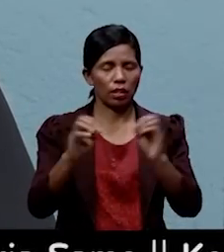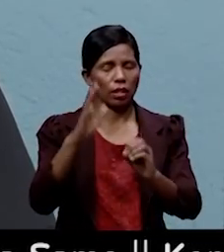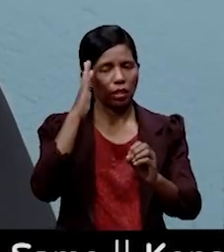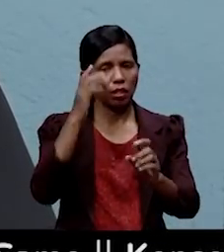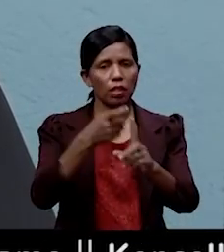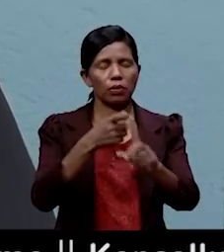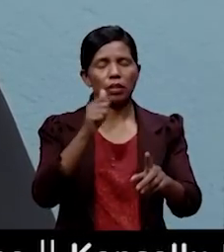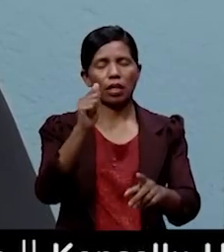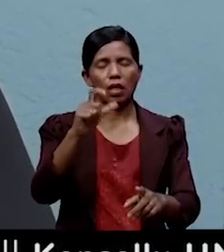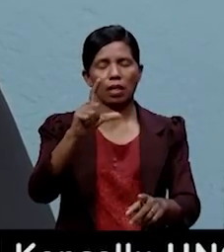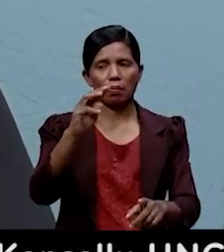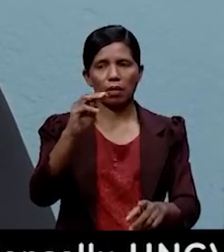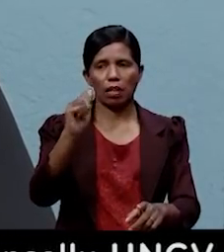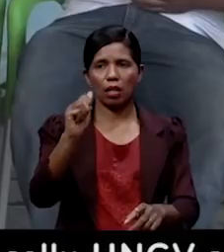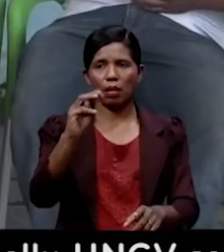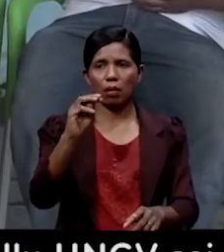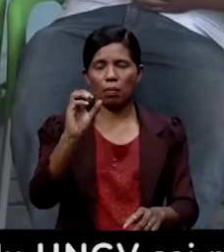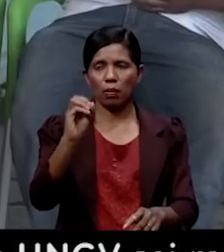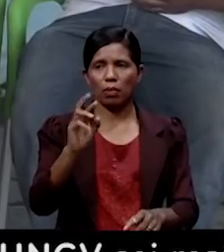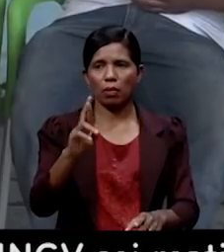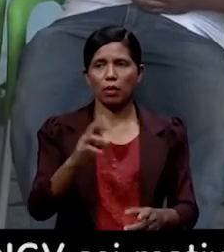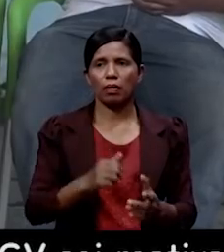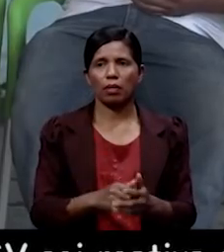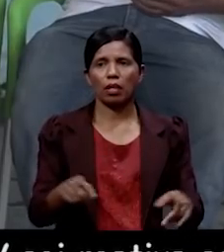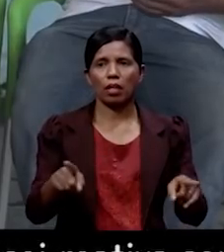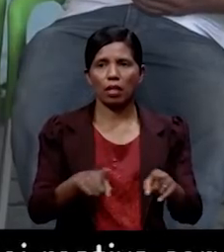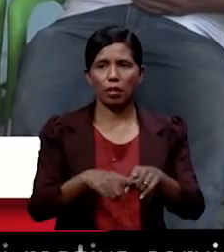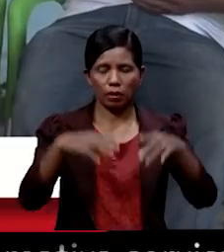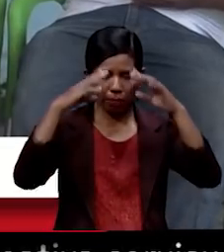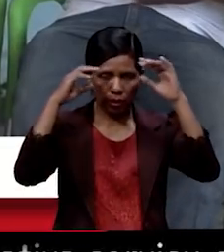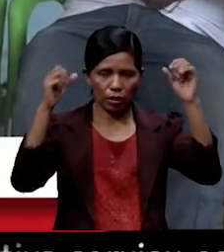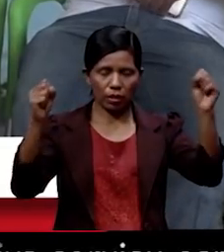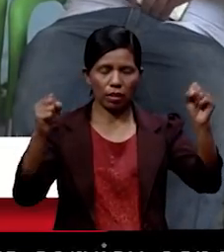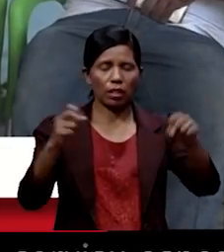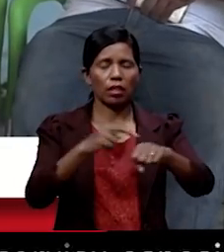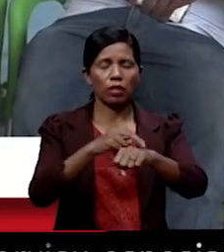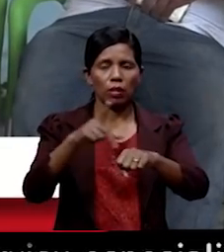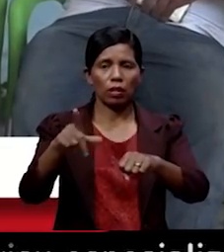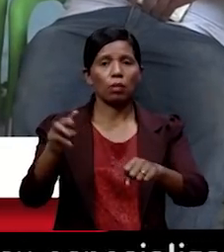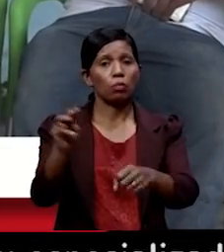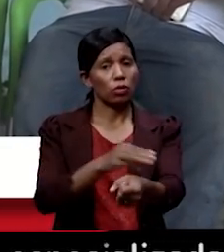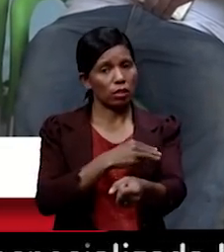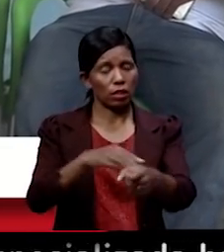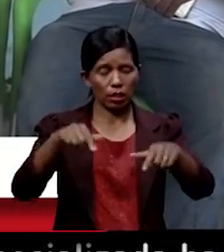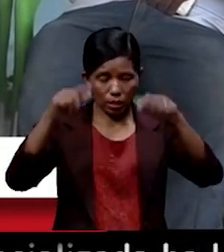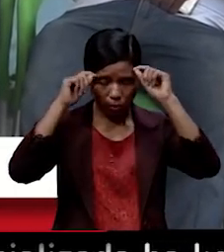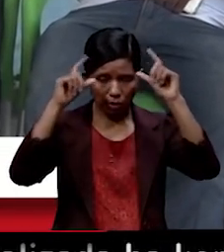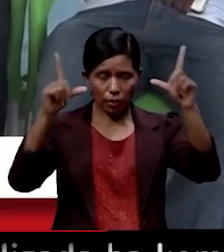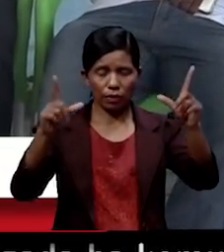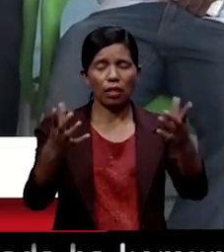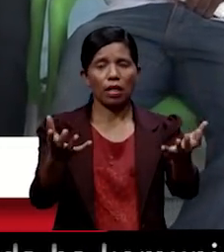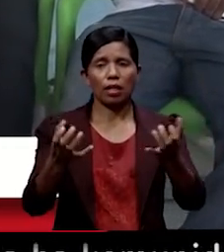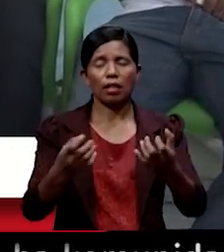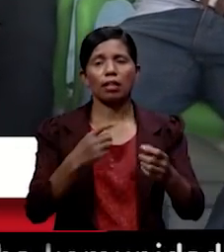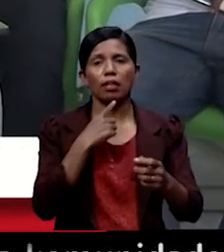husi Alma Moore. Mudar presidente sang nasional musika Timor Leste hakarak deklara ba